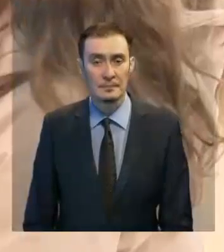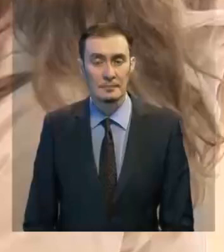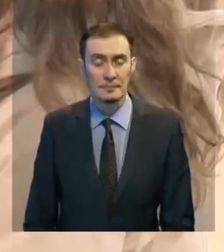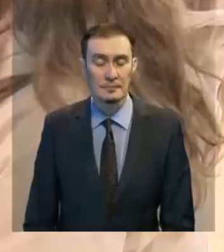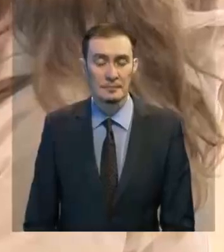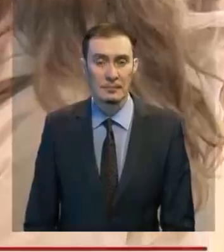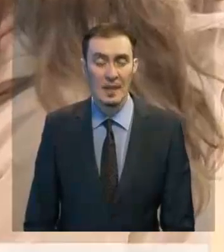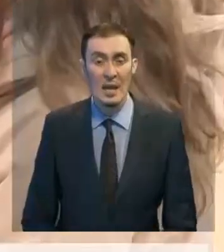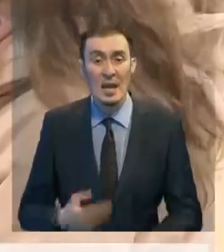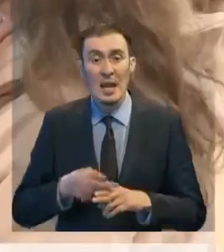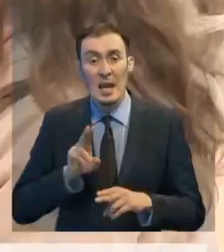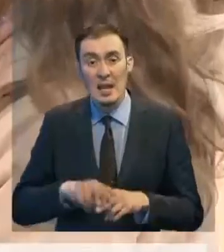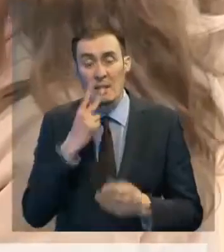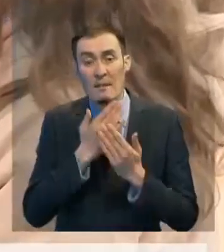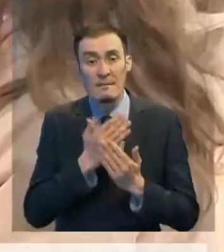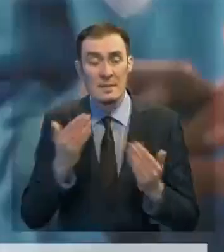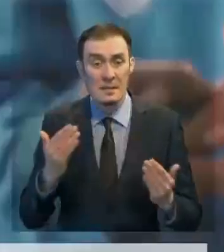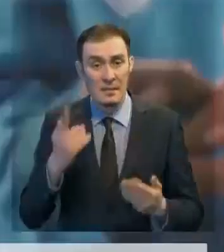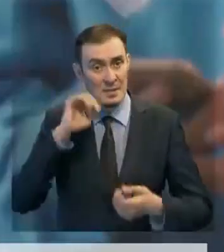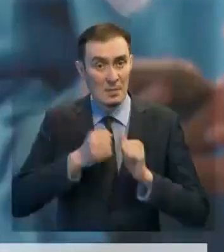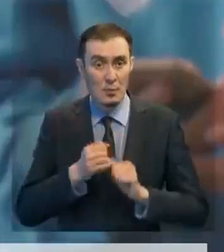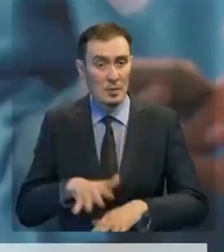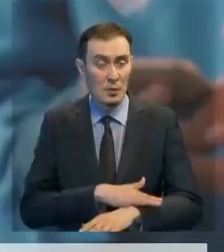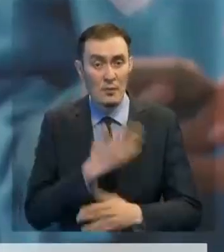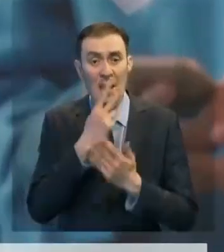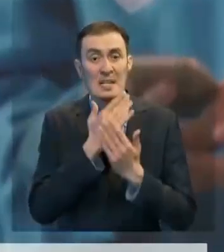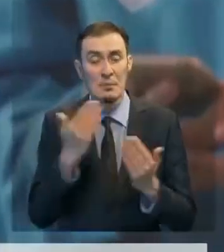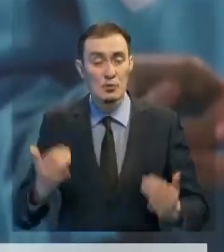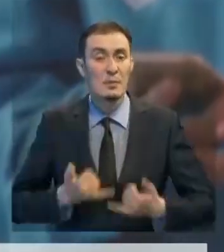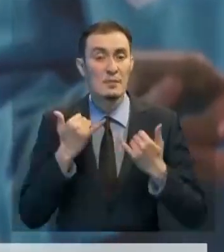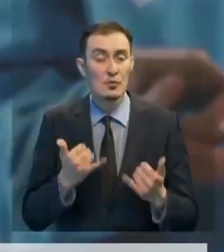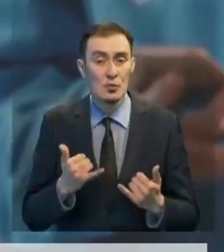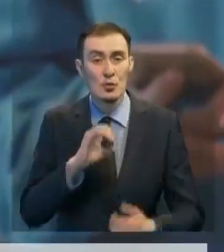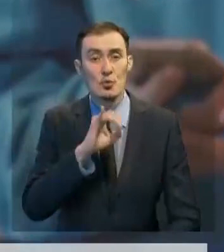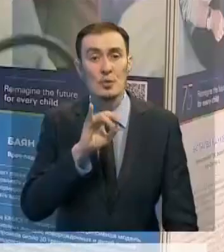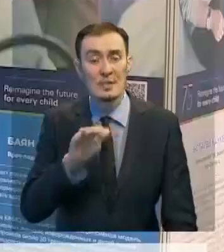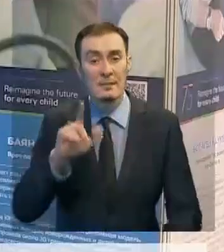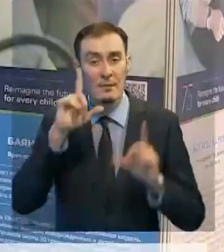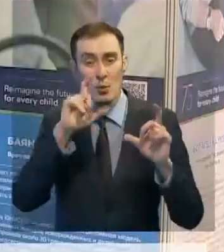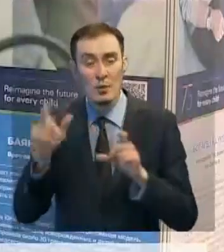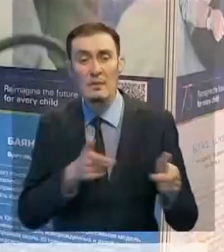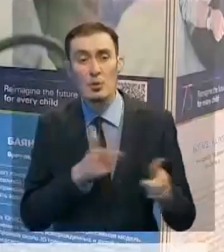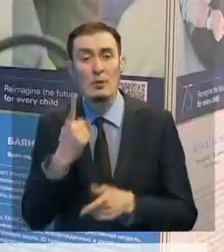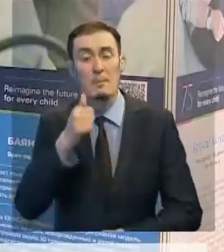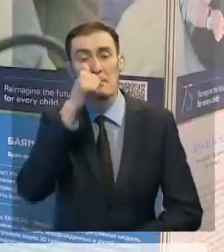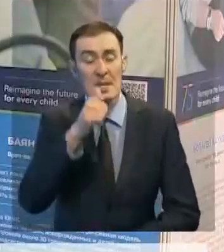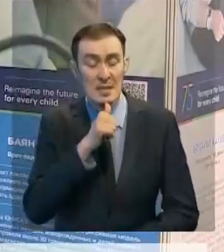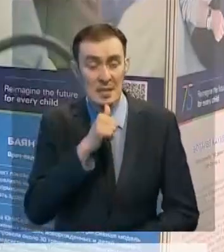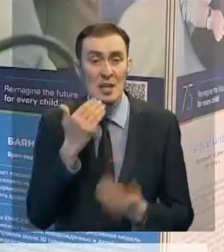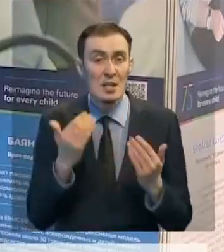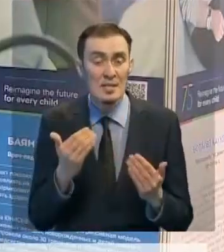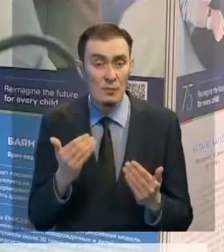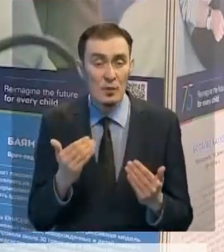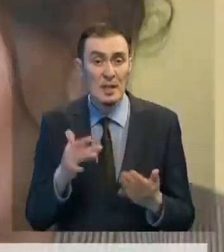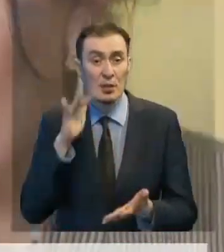эту свою выставку в анале запомнит надолго экспозицию посвященную юнисеф фотограф готовил больше месяца сегодня мега